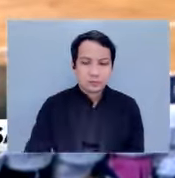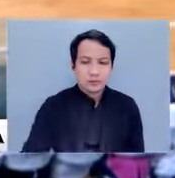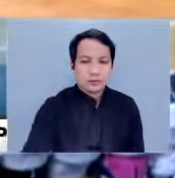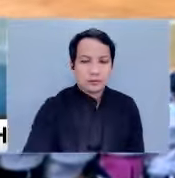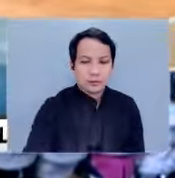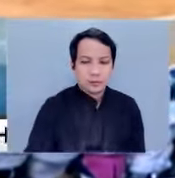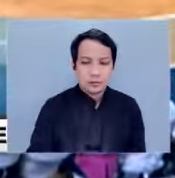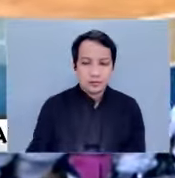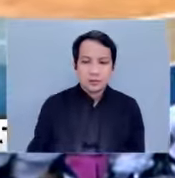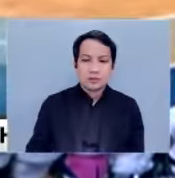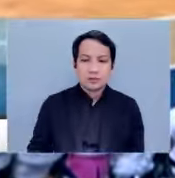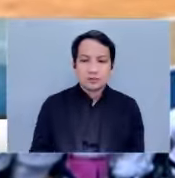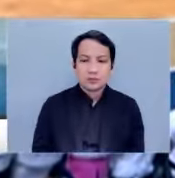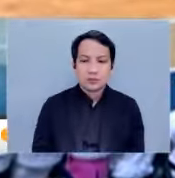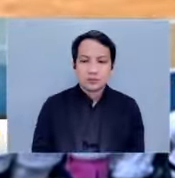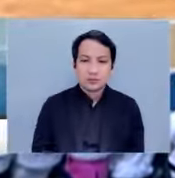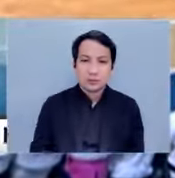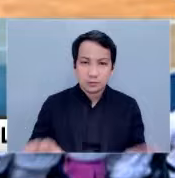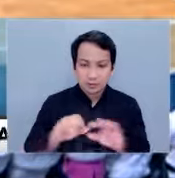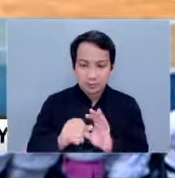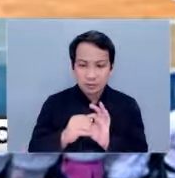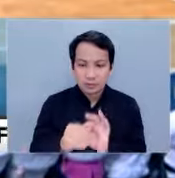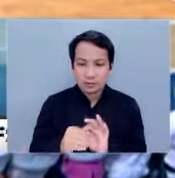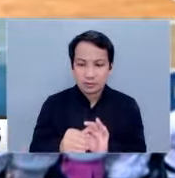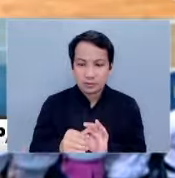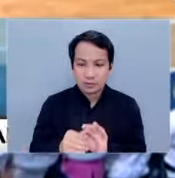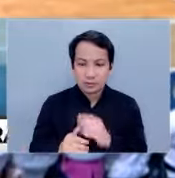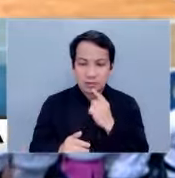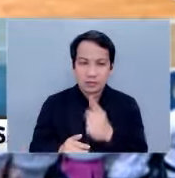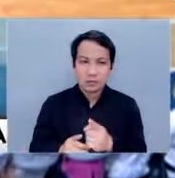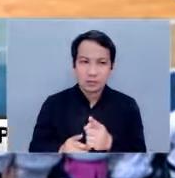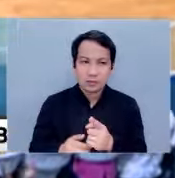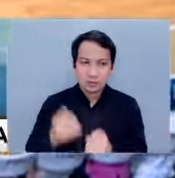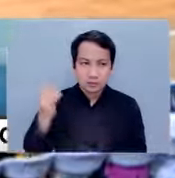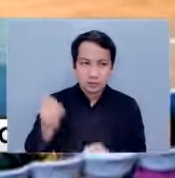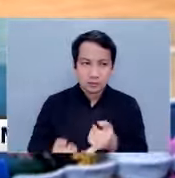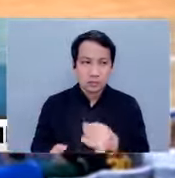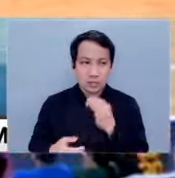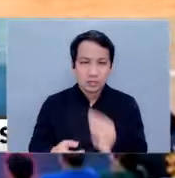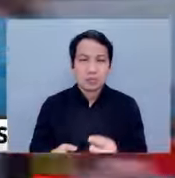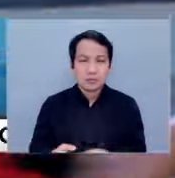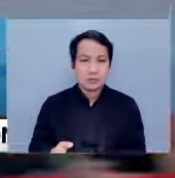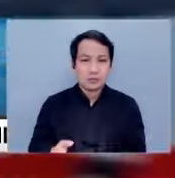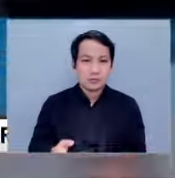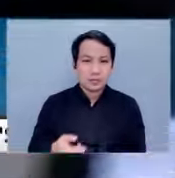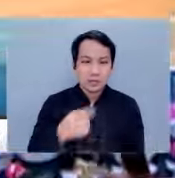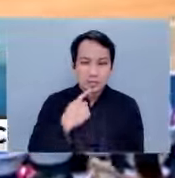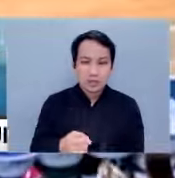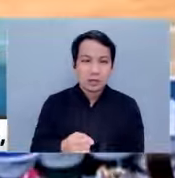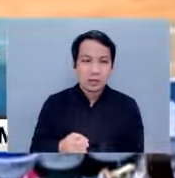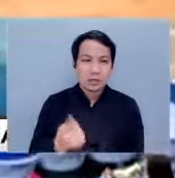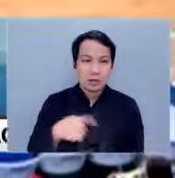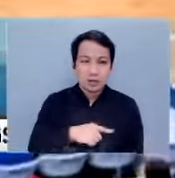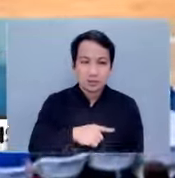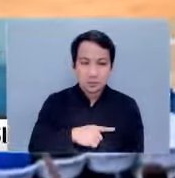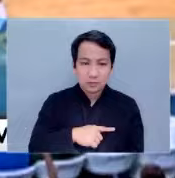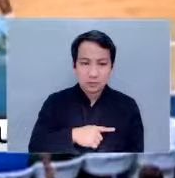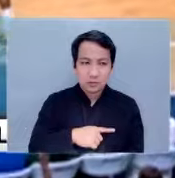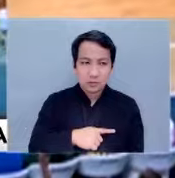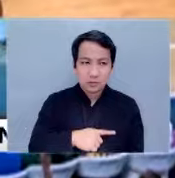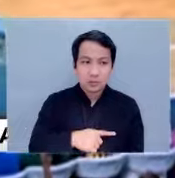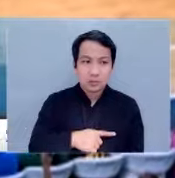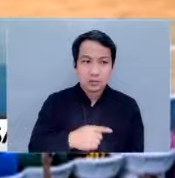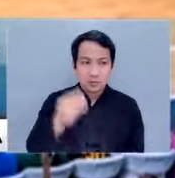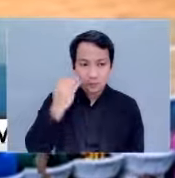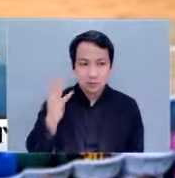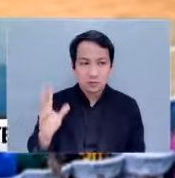Samantala, naselyohan ng TNT Tropang Giga ang huling quarterfinal spot sa Naturang Conference. Iyan ay matapos lang